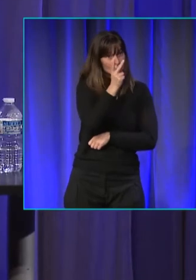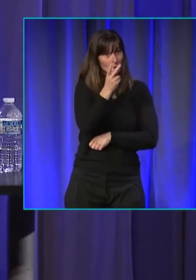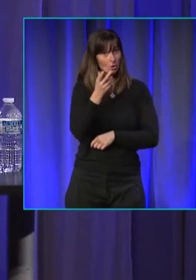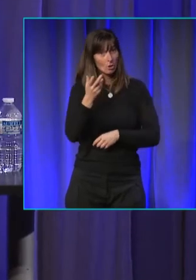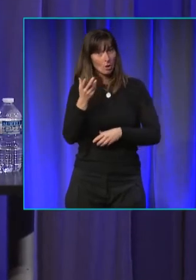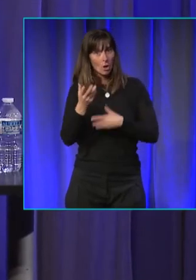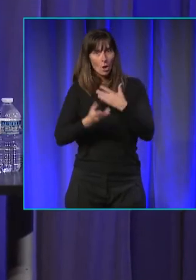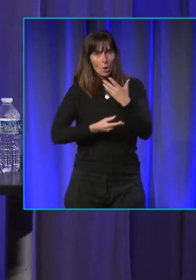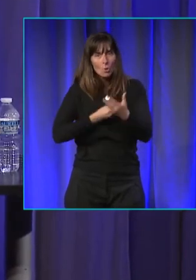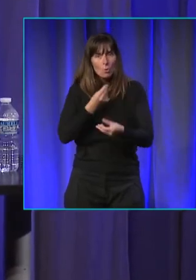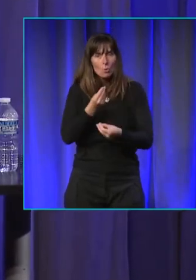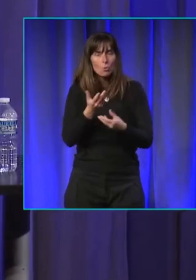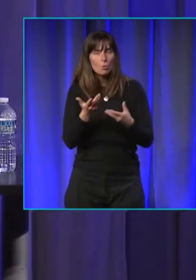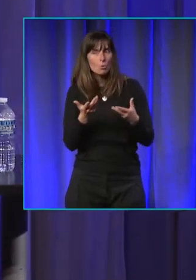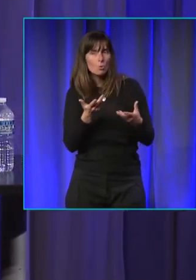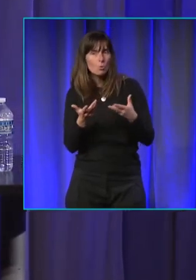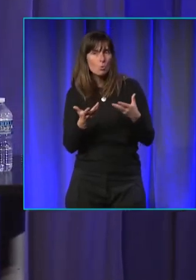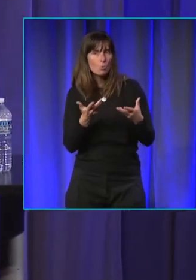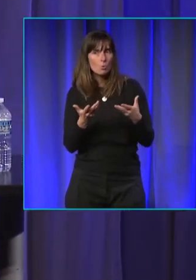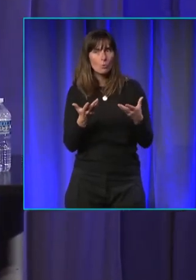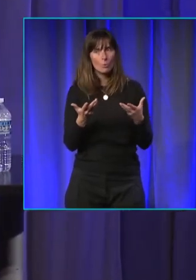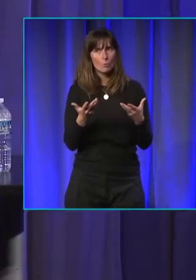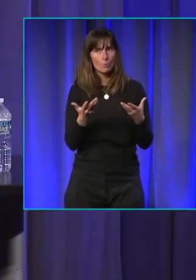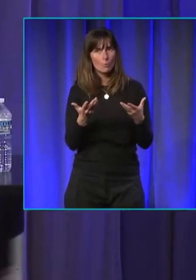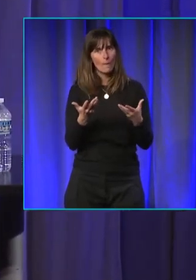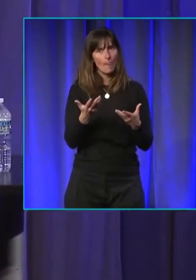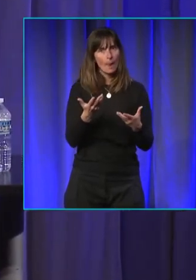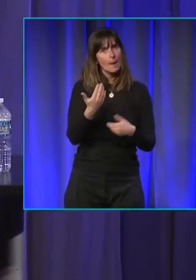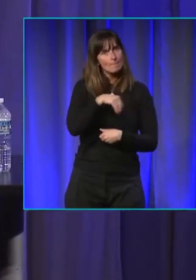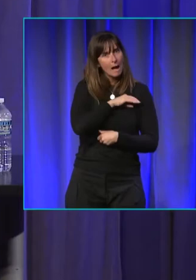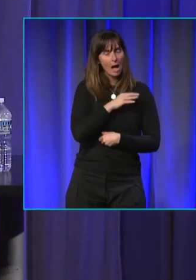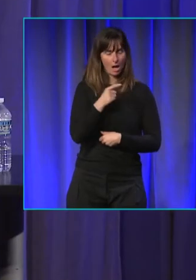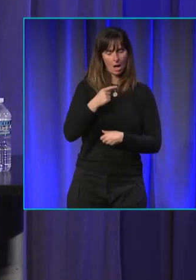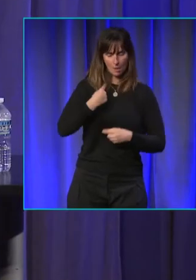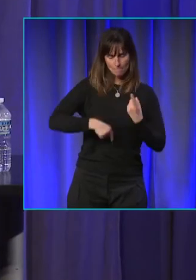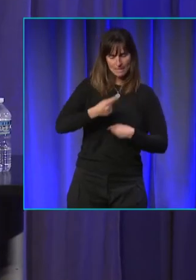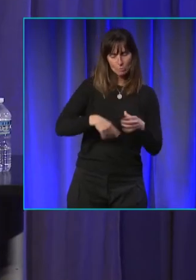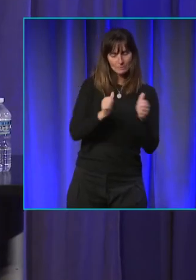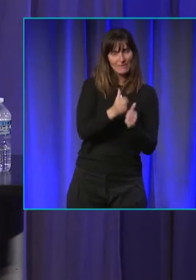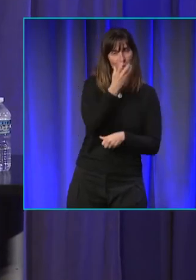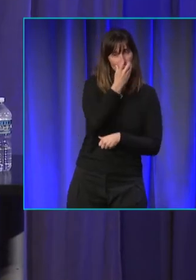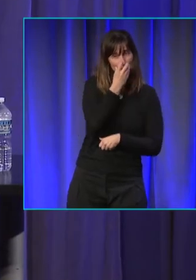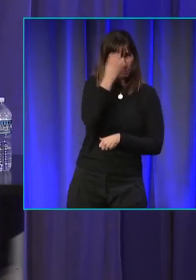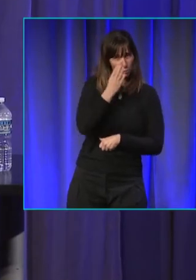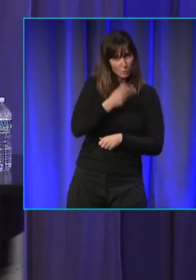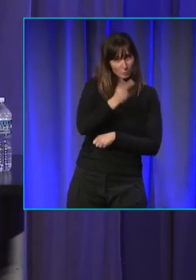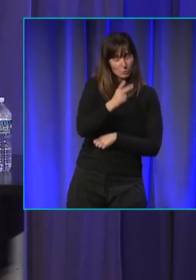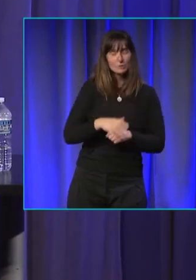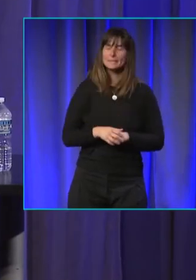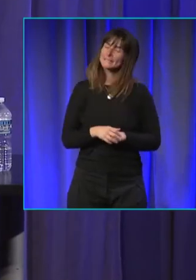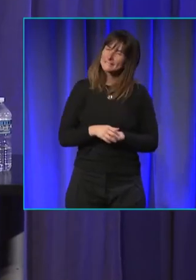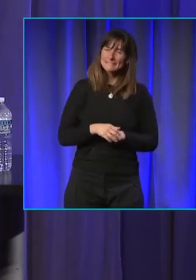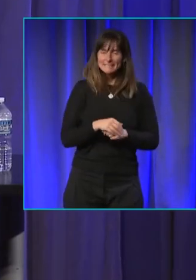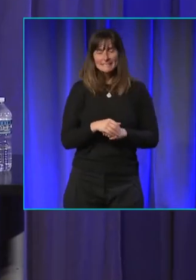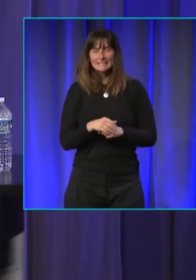pour, justement parce qu'il utilise plus la filière aérobie, c'est ça ma question. Alors, c'est pas par rapport au poids que je vais raisonner, c'est par